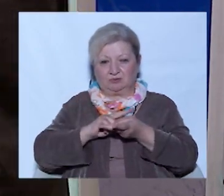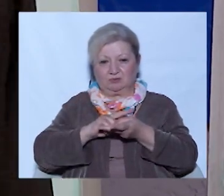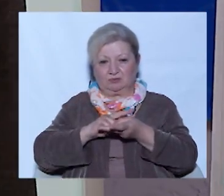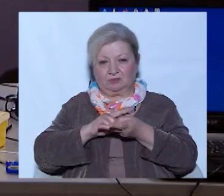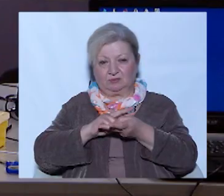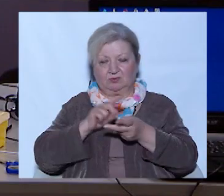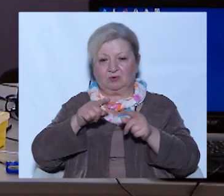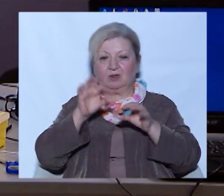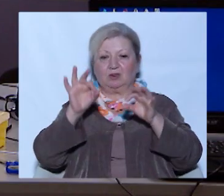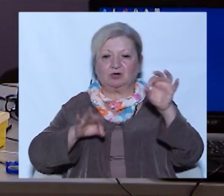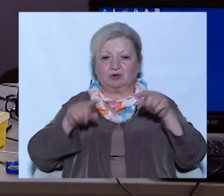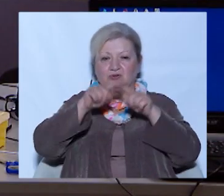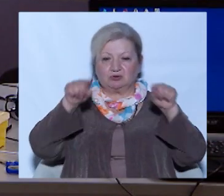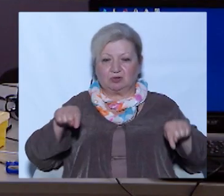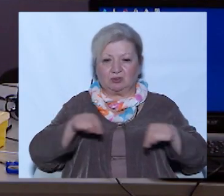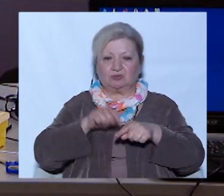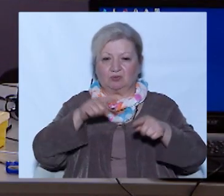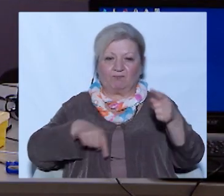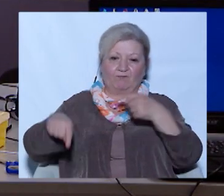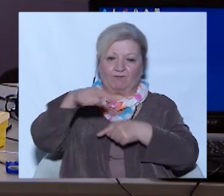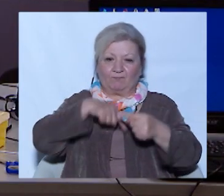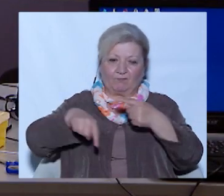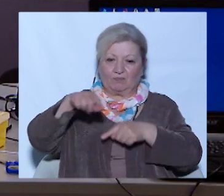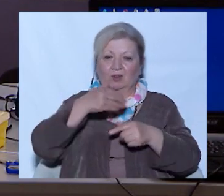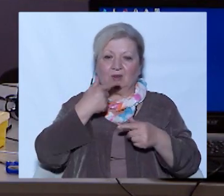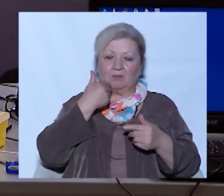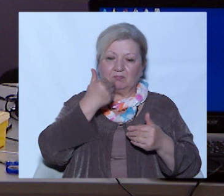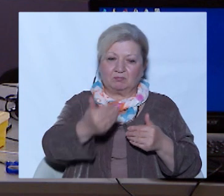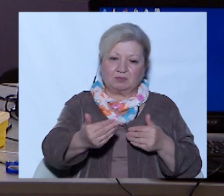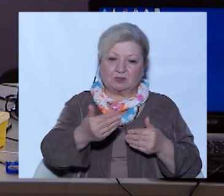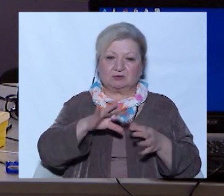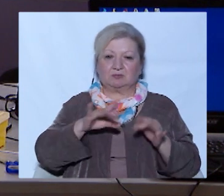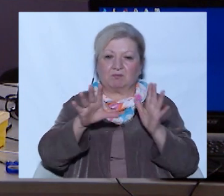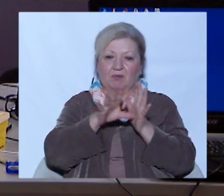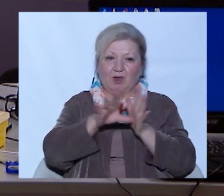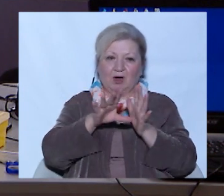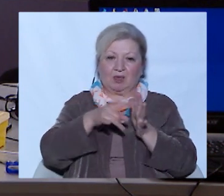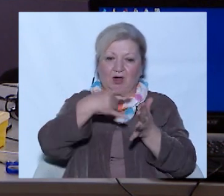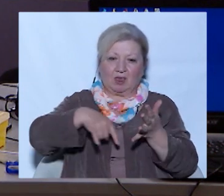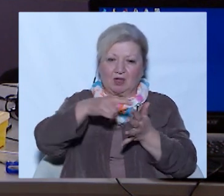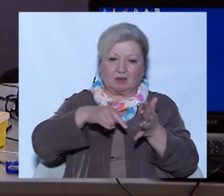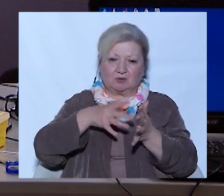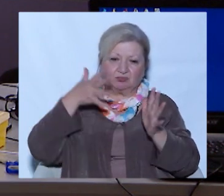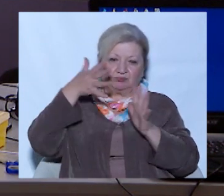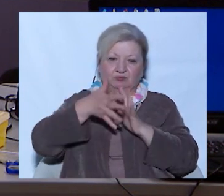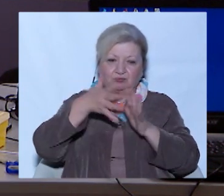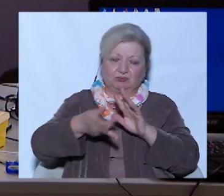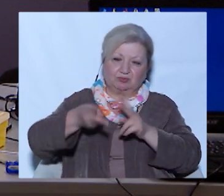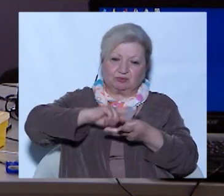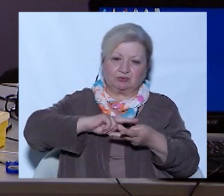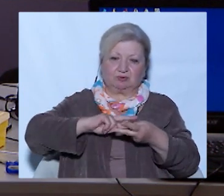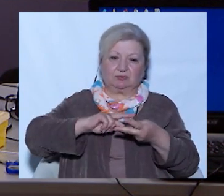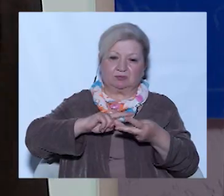შევცვალოთ. ესე იგი ჩარჩო ვაბრუნოთ ისეთნაირად რომ მისი გამჭოლი მაგნიტური